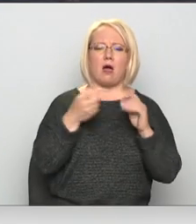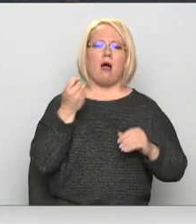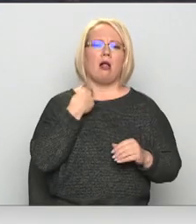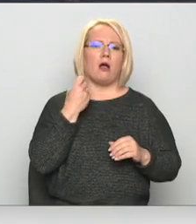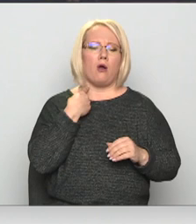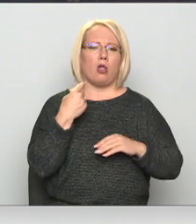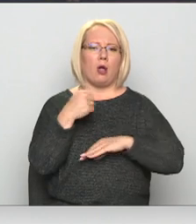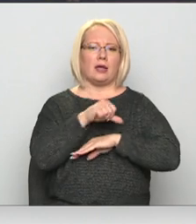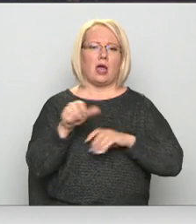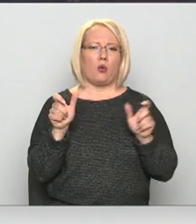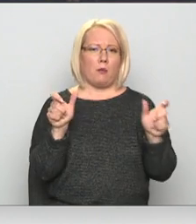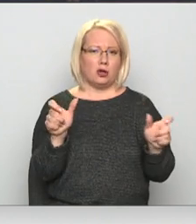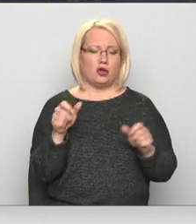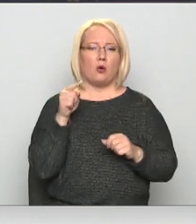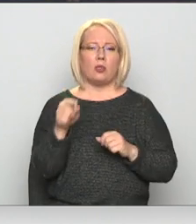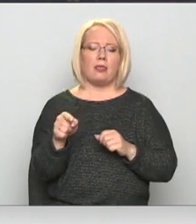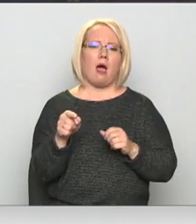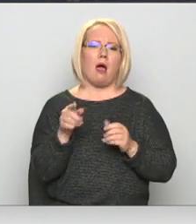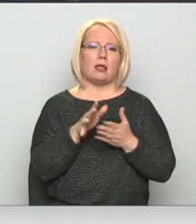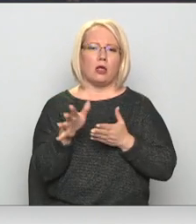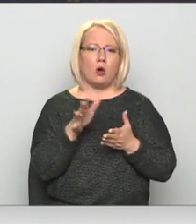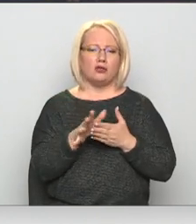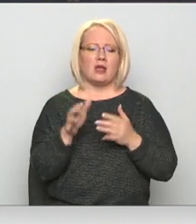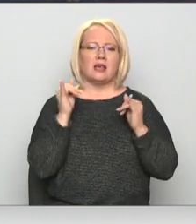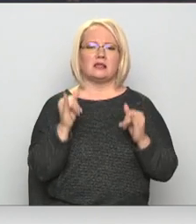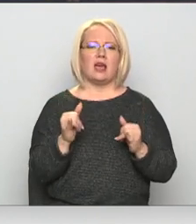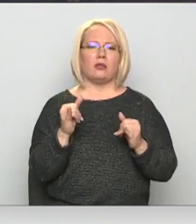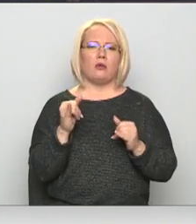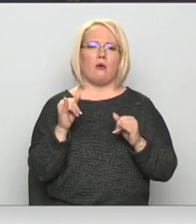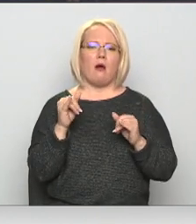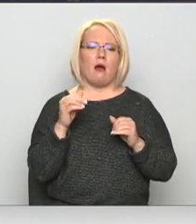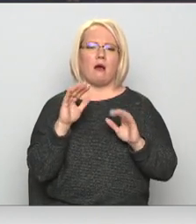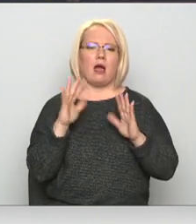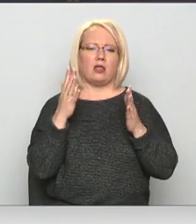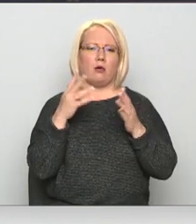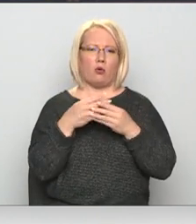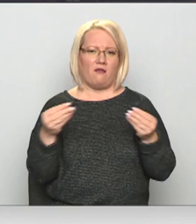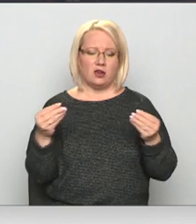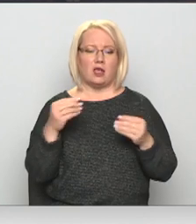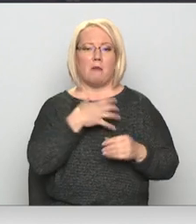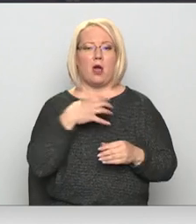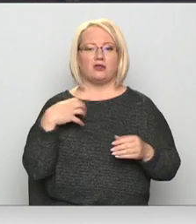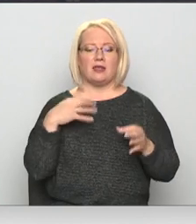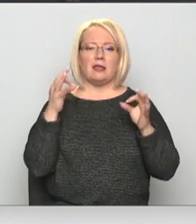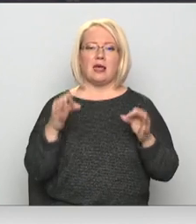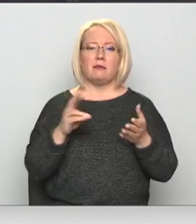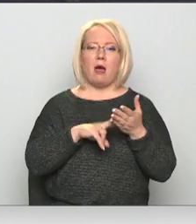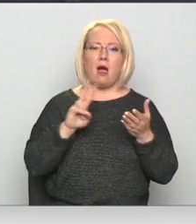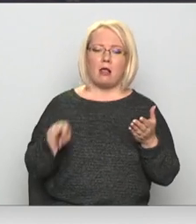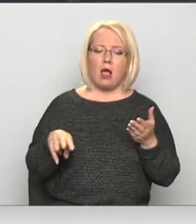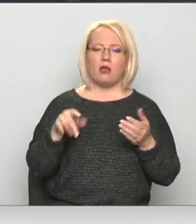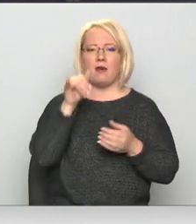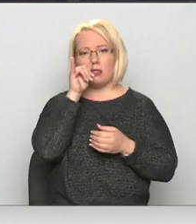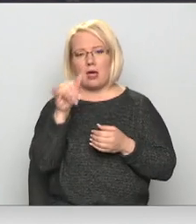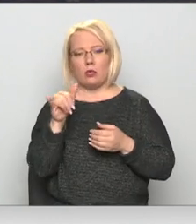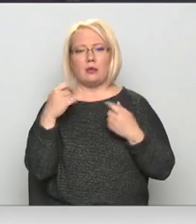aprites ierobežošanai un tā patēriņa nelabvēlīgo seku novēršanai. Pašvaldībai ir tiesības atļaut vai neatļaut alkohola